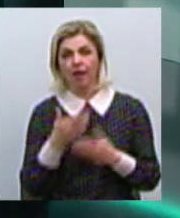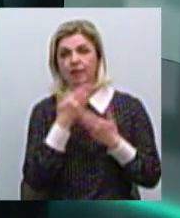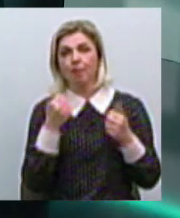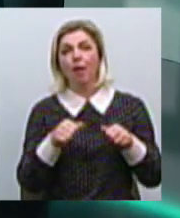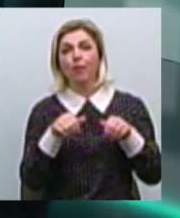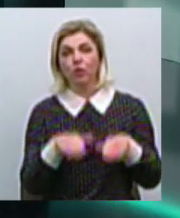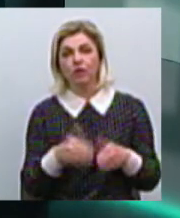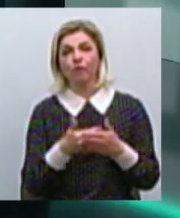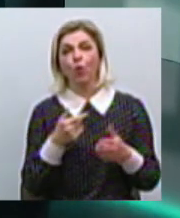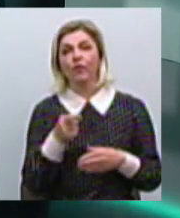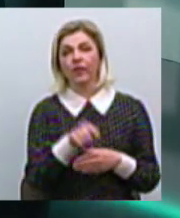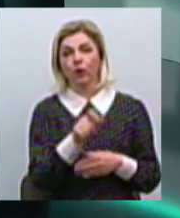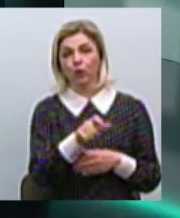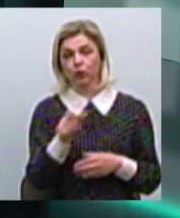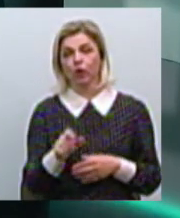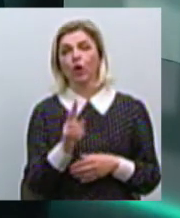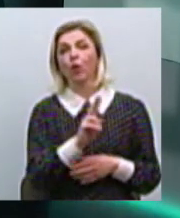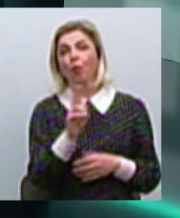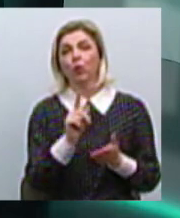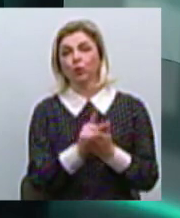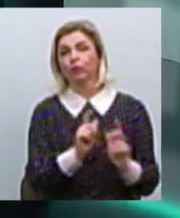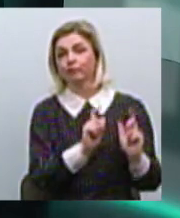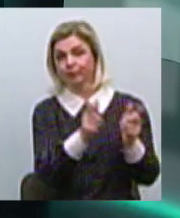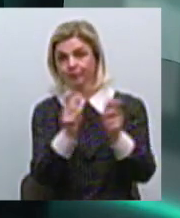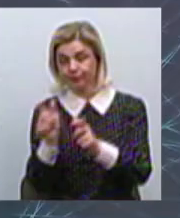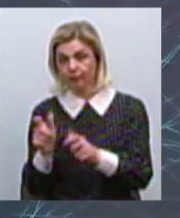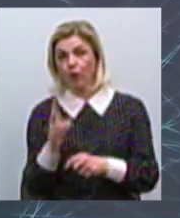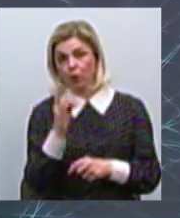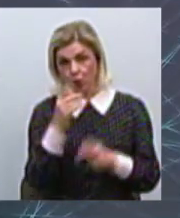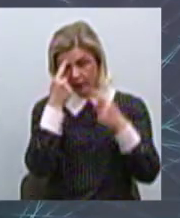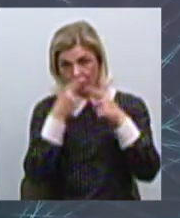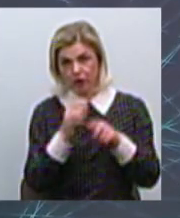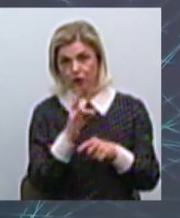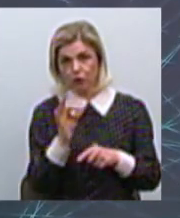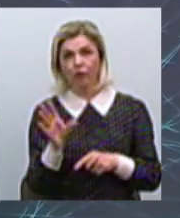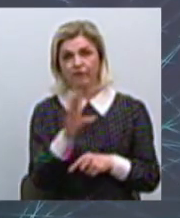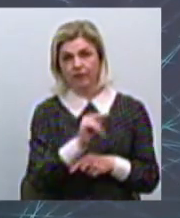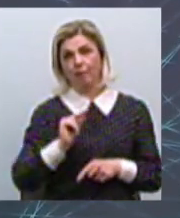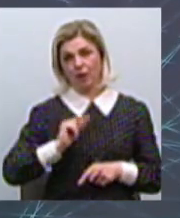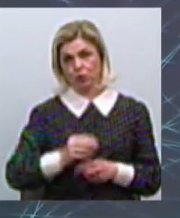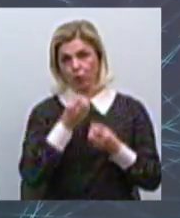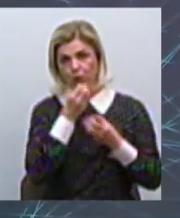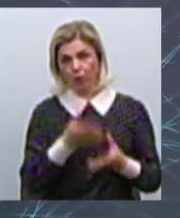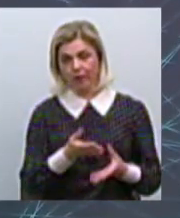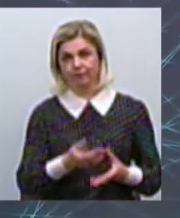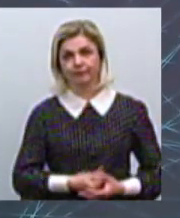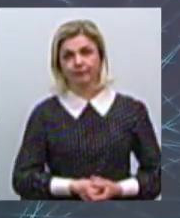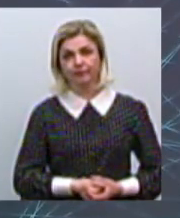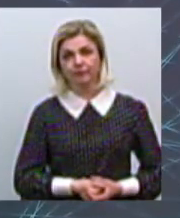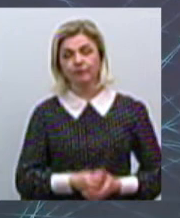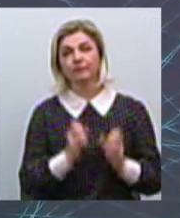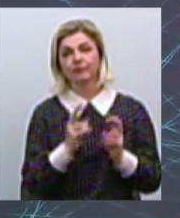від тих людей, до яких воно має доходити, але вже технічно все працює добре. Як нам